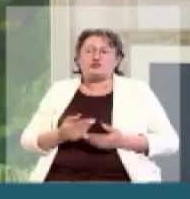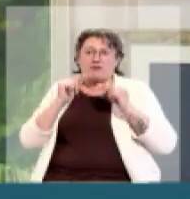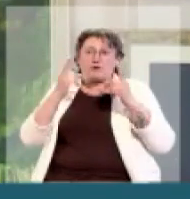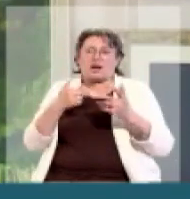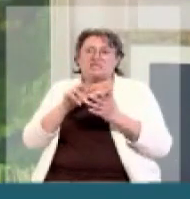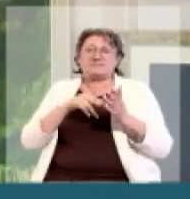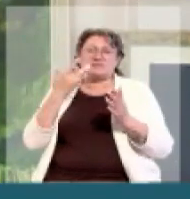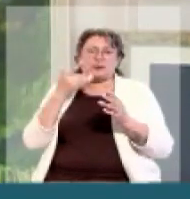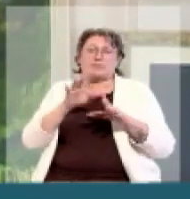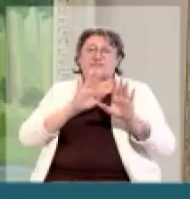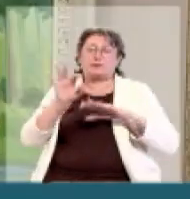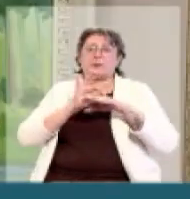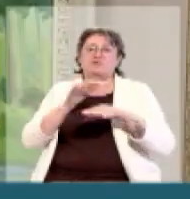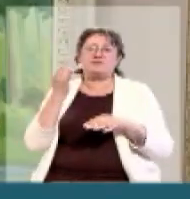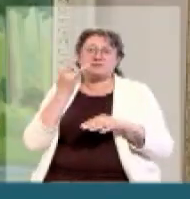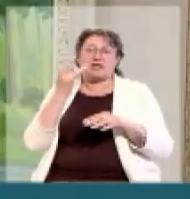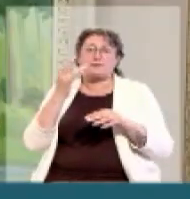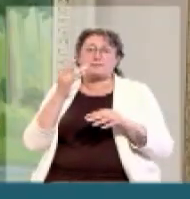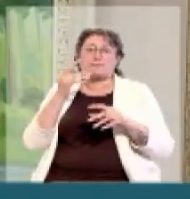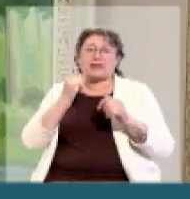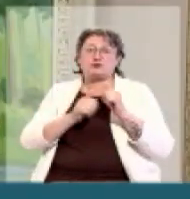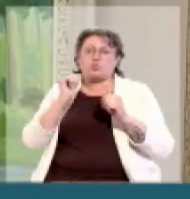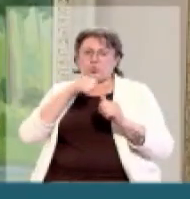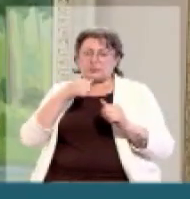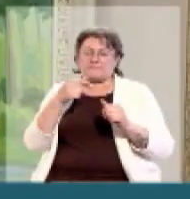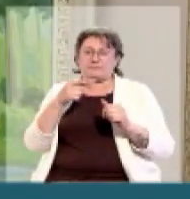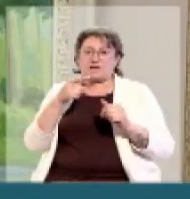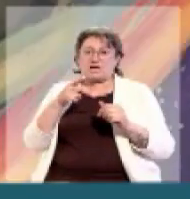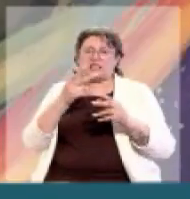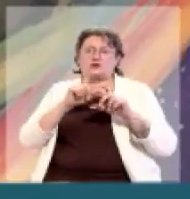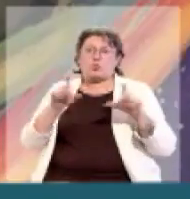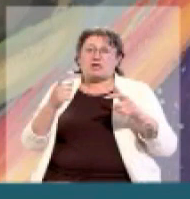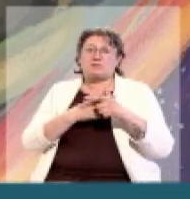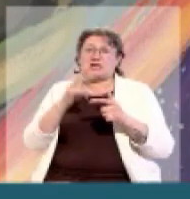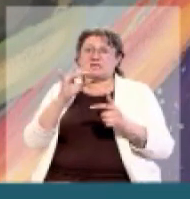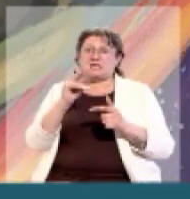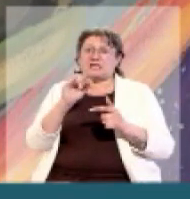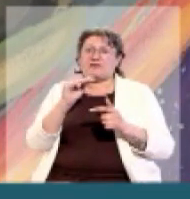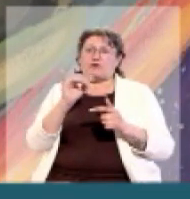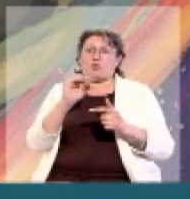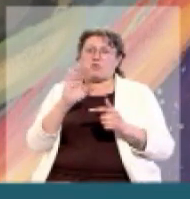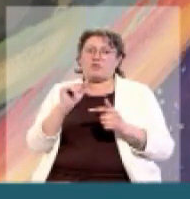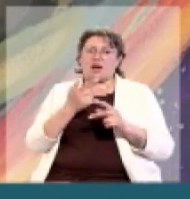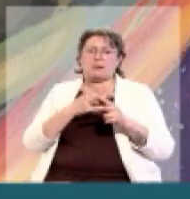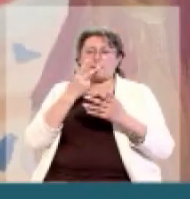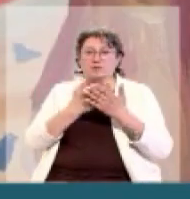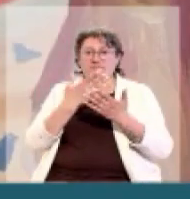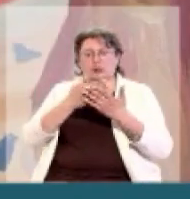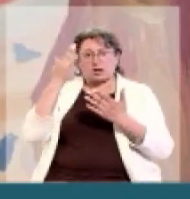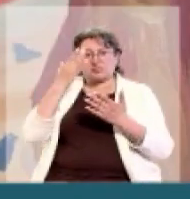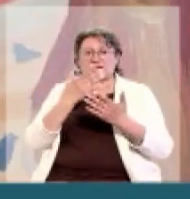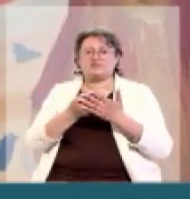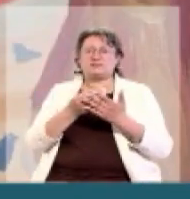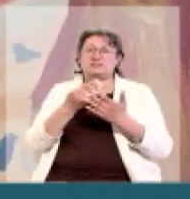выставки проводятся ежегодно. Для выпускников художественной школы имени Никифорова это прекрасная возможность показать свой талант. Так скажем, найти